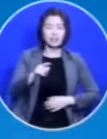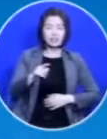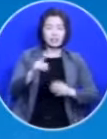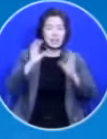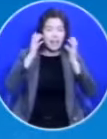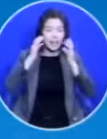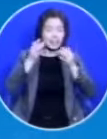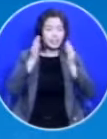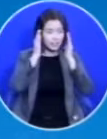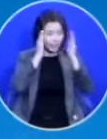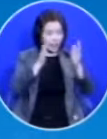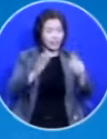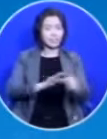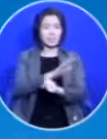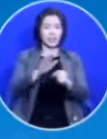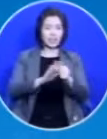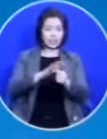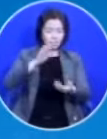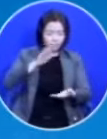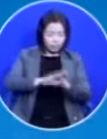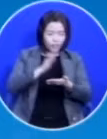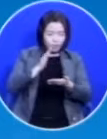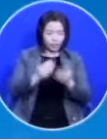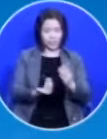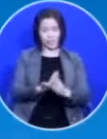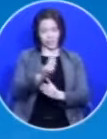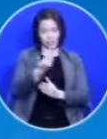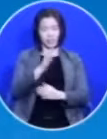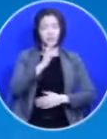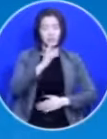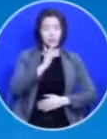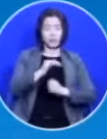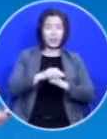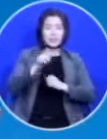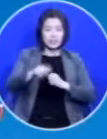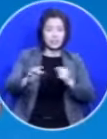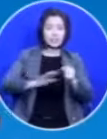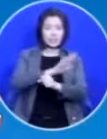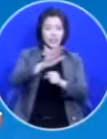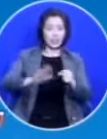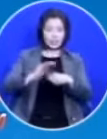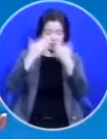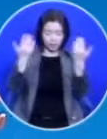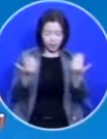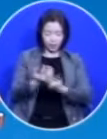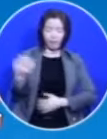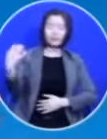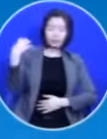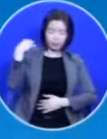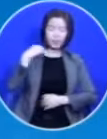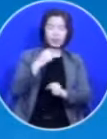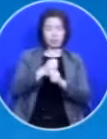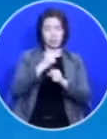향한 사랑이 뜨겁게 일어납니다 그 사랑이 다 감당하게 해